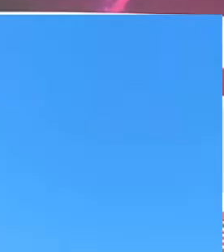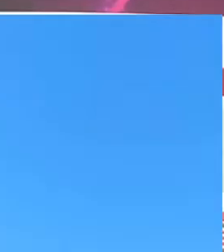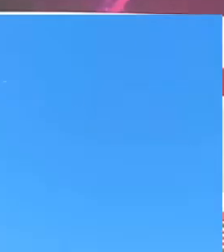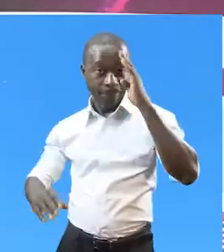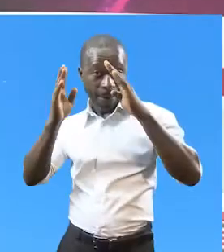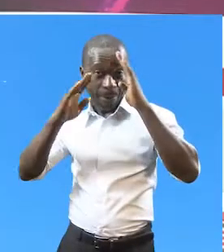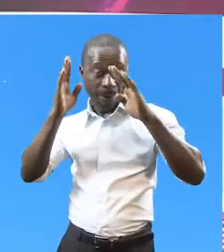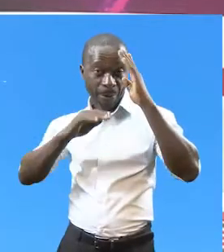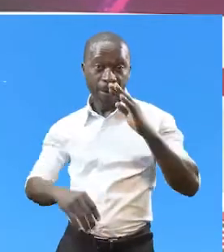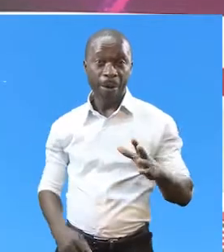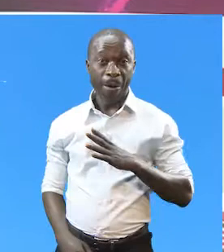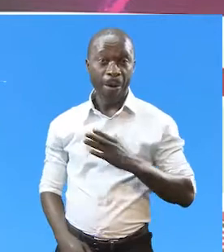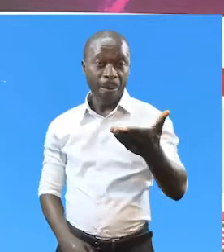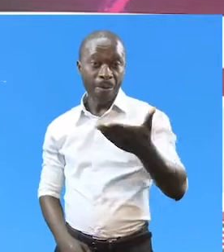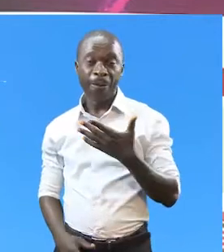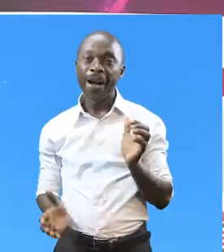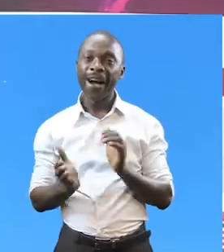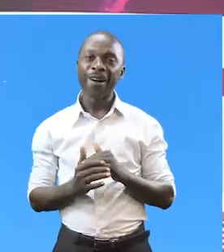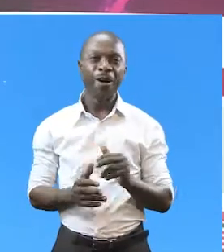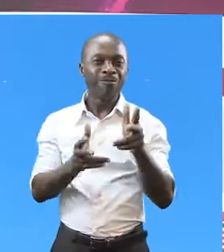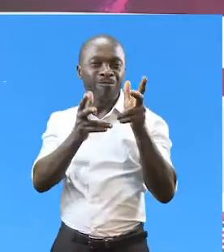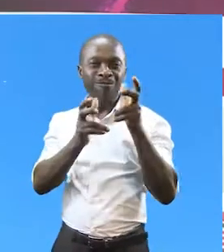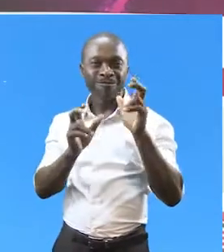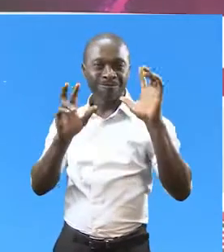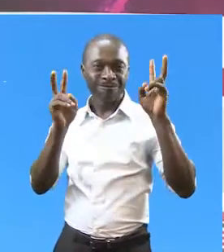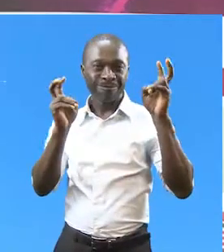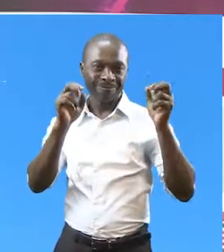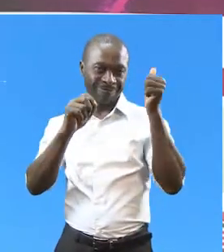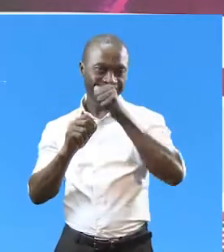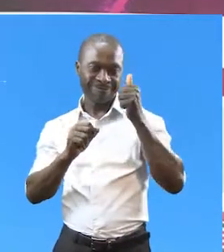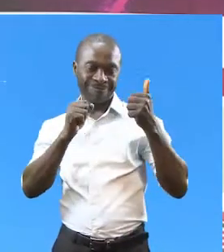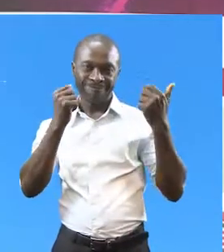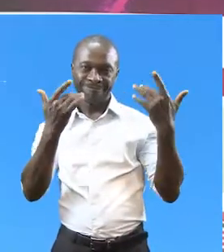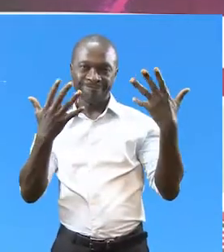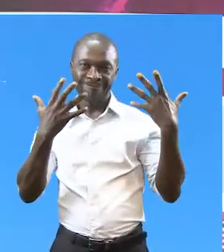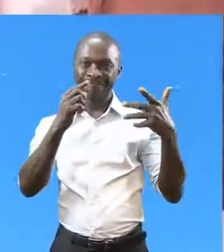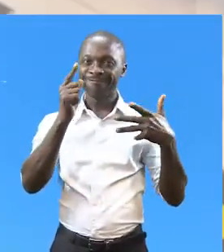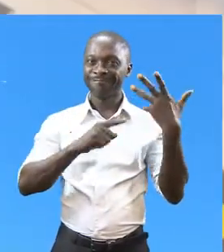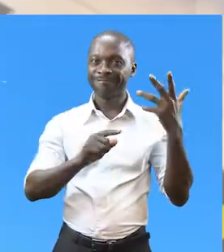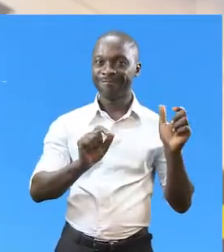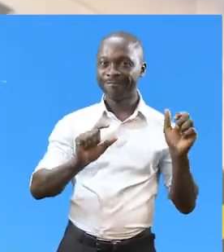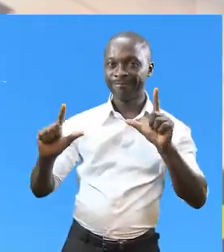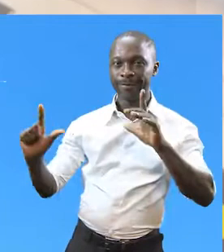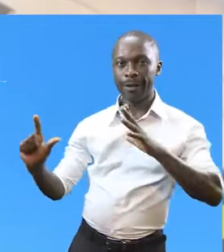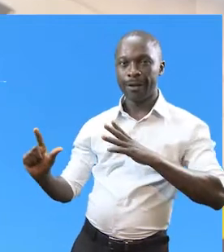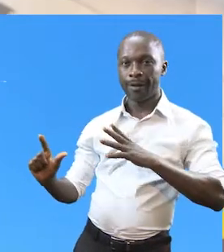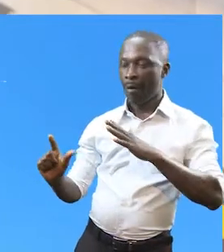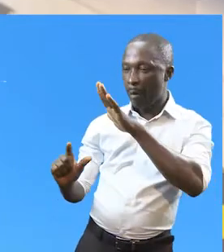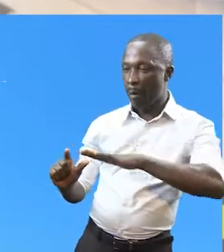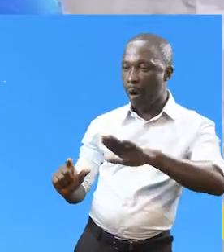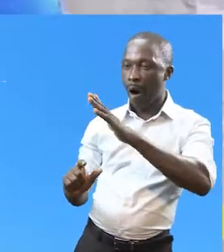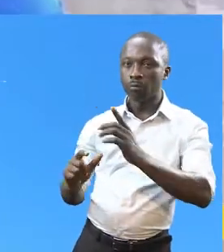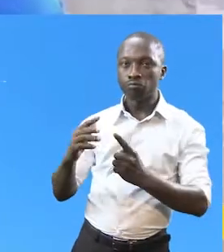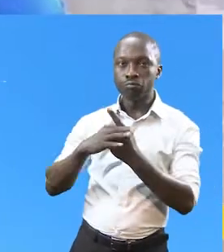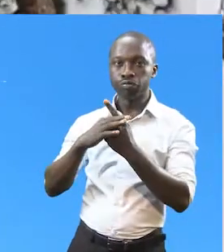Madame, monsieur, bonsoir. Vous faites bien de rester sur les antennes de Reflet d'Afrique Télévision, les titres de ce journal. Face à la résurgence de la